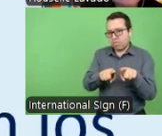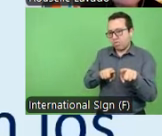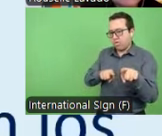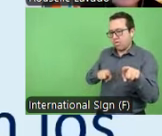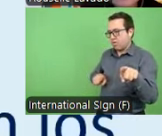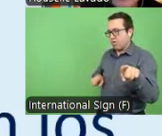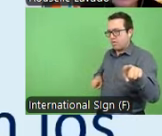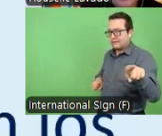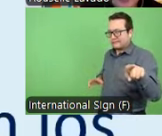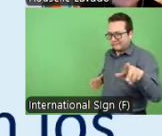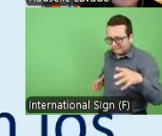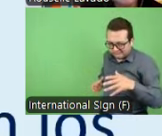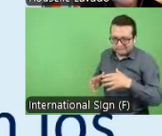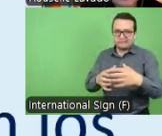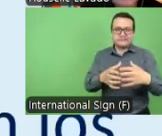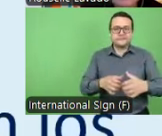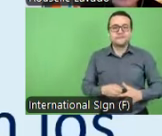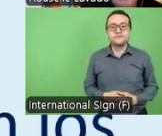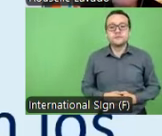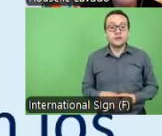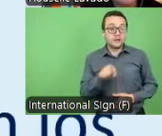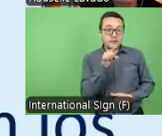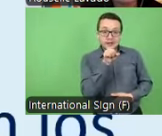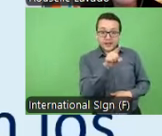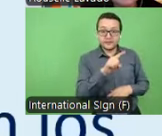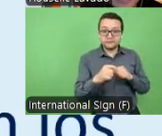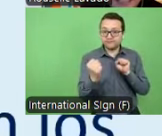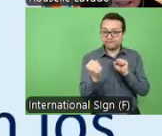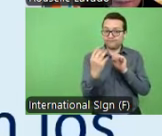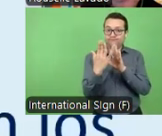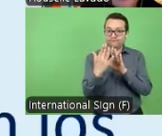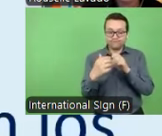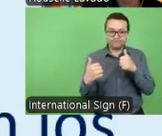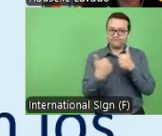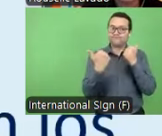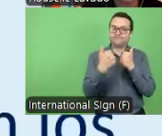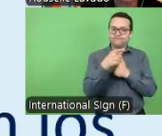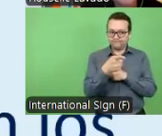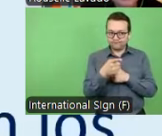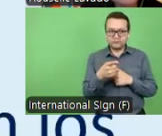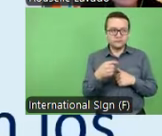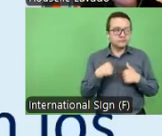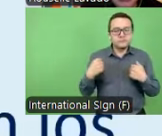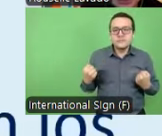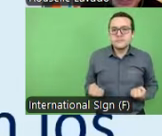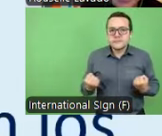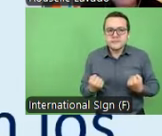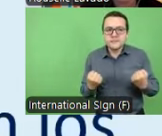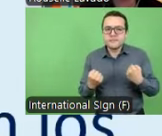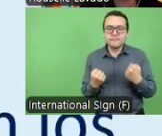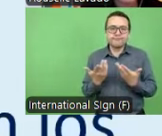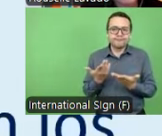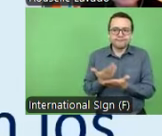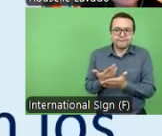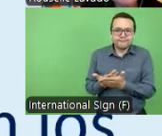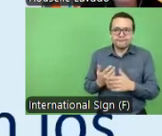Malgré ces défis connus, notre capacité d'action est sévèrement limitée par les lacunes des données. Il y a